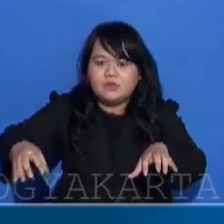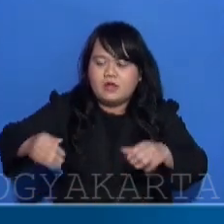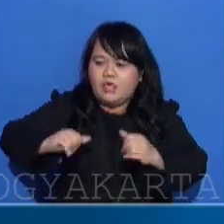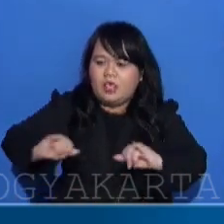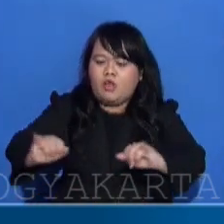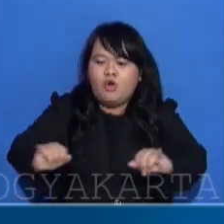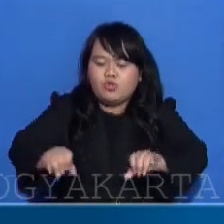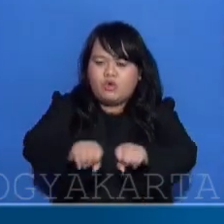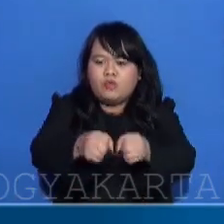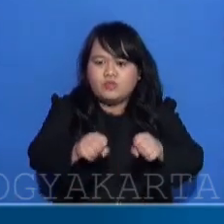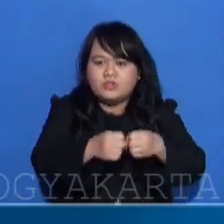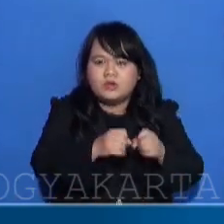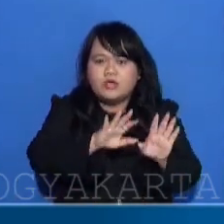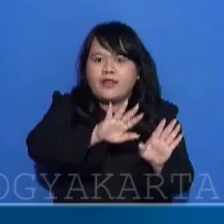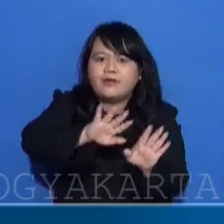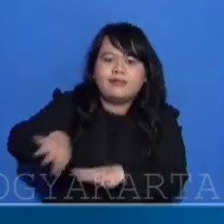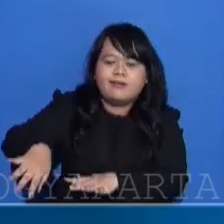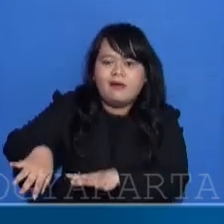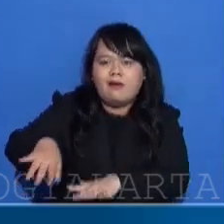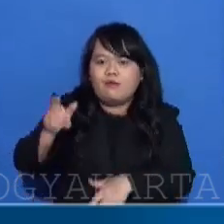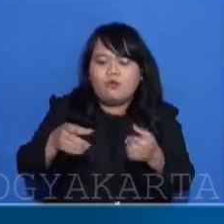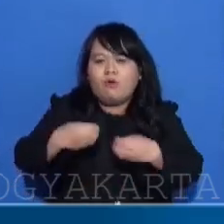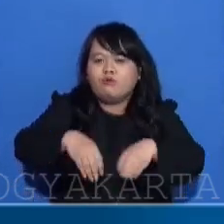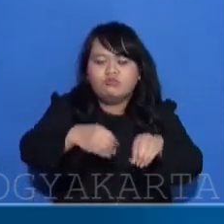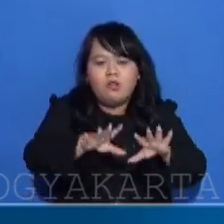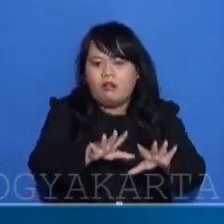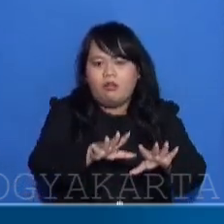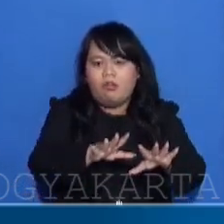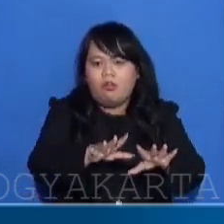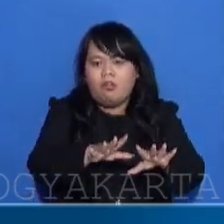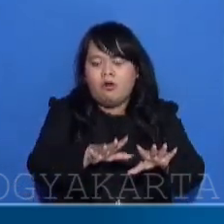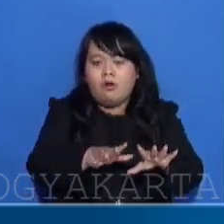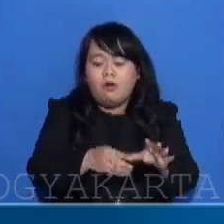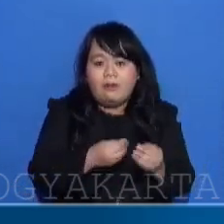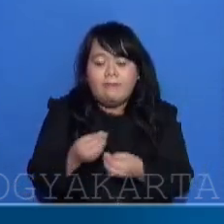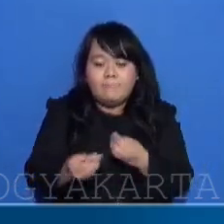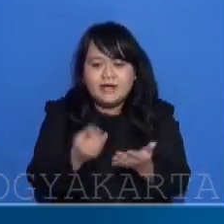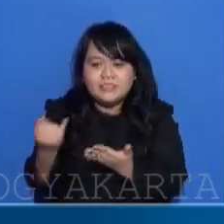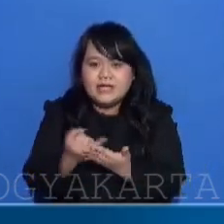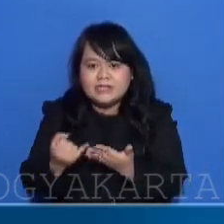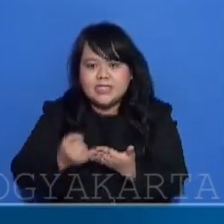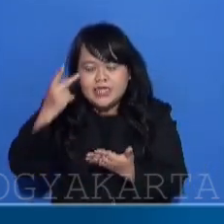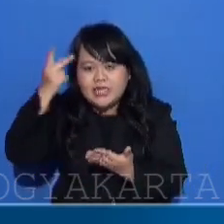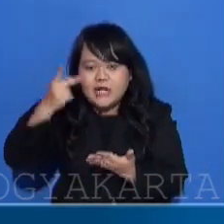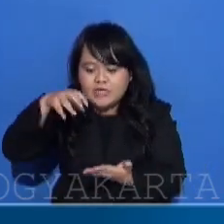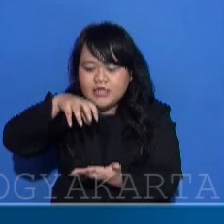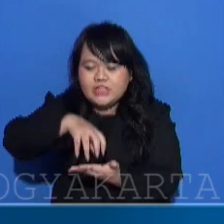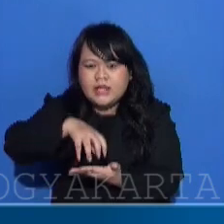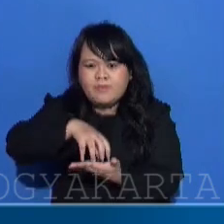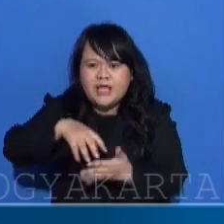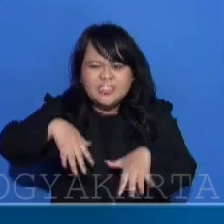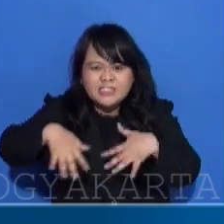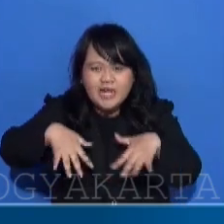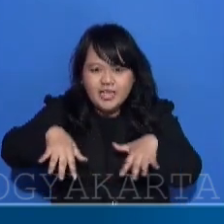terbengkalai rusak parah dan ditinggalkan para penghuninya padahal pasar seni dan kerajinan ini menempati posisi yang